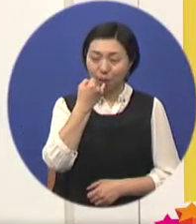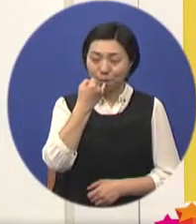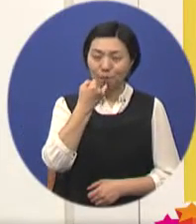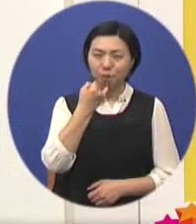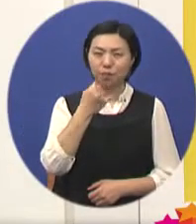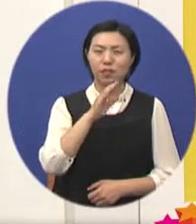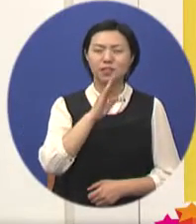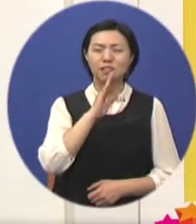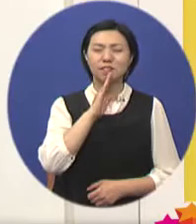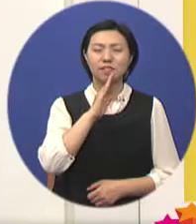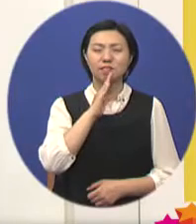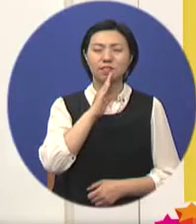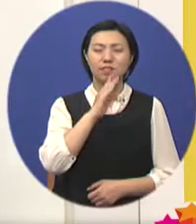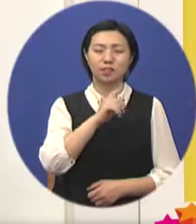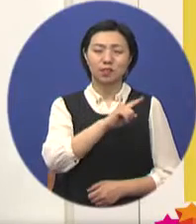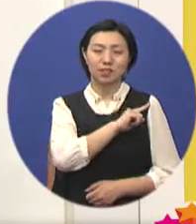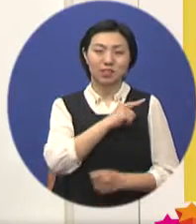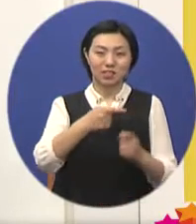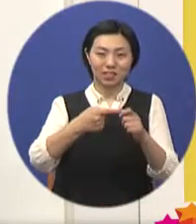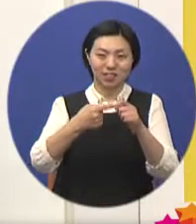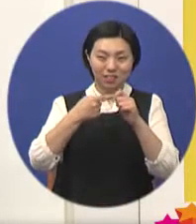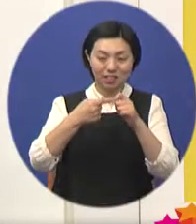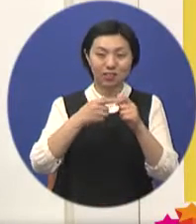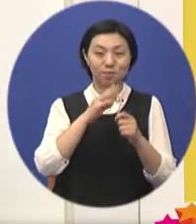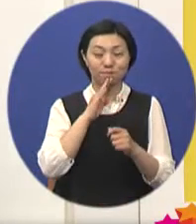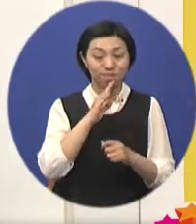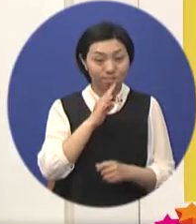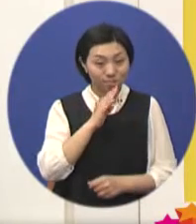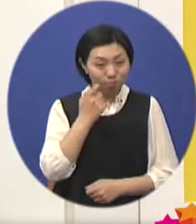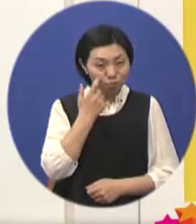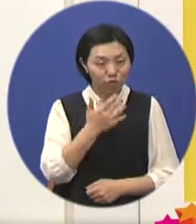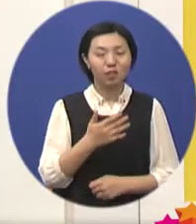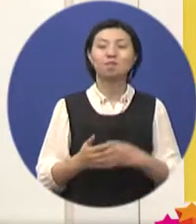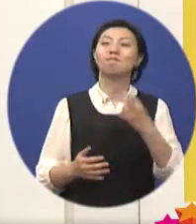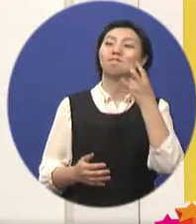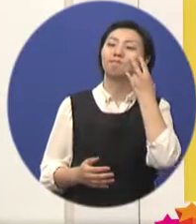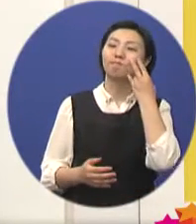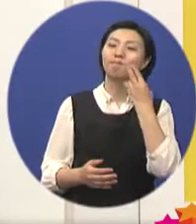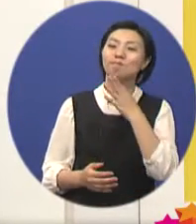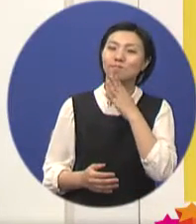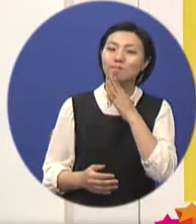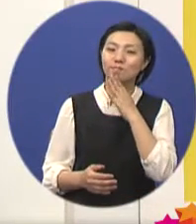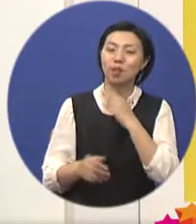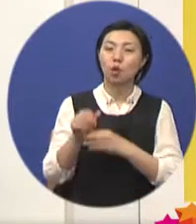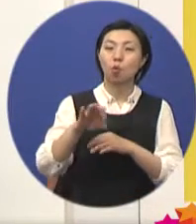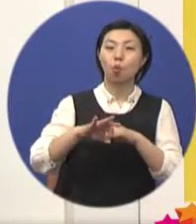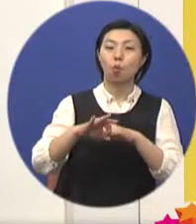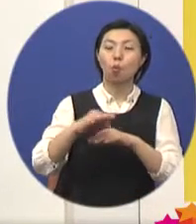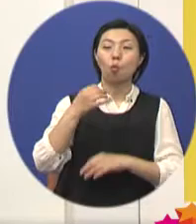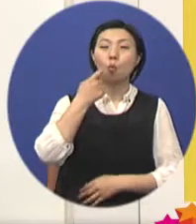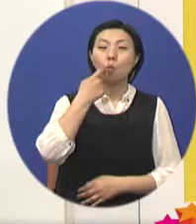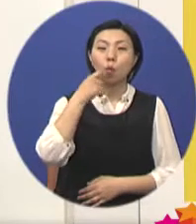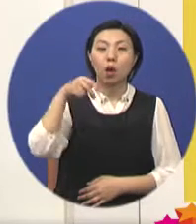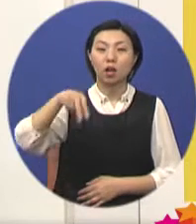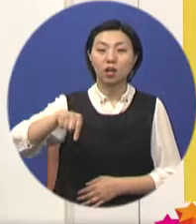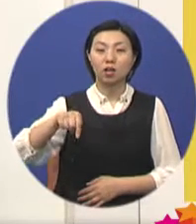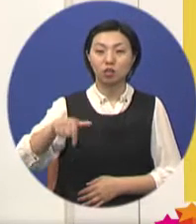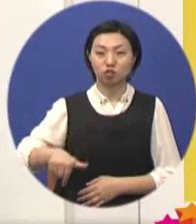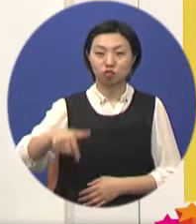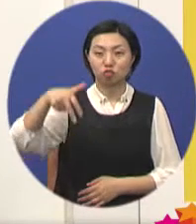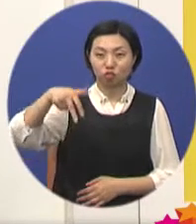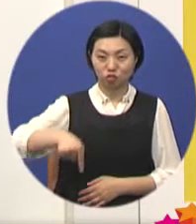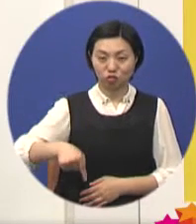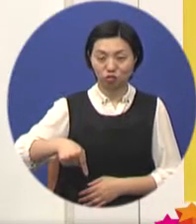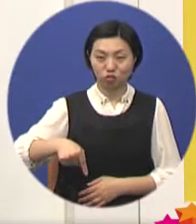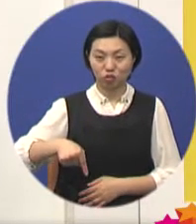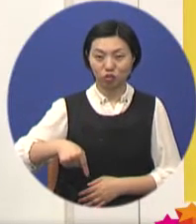맞아요? 고추장. 예. 아이고. 네. 황숙주 군수님 잘 계시죠? 황숙주 군수님이요?